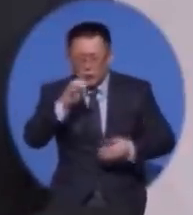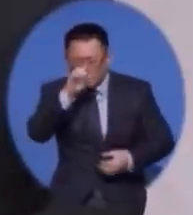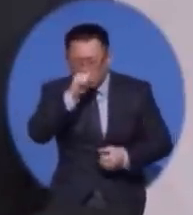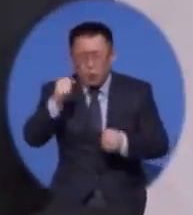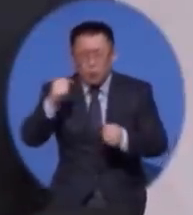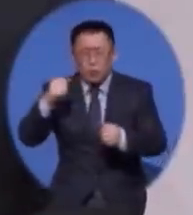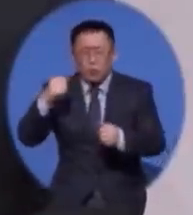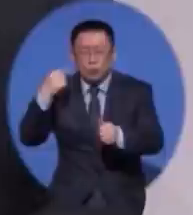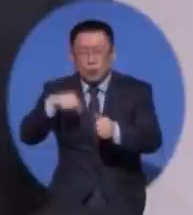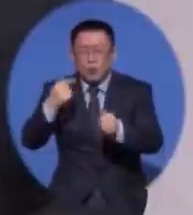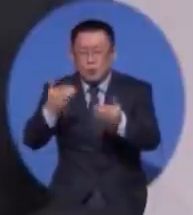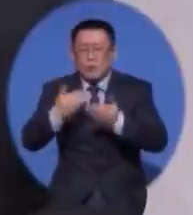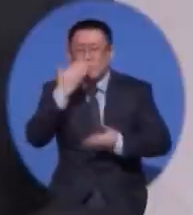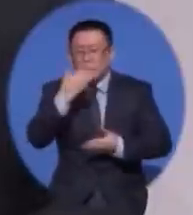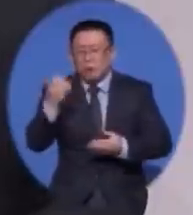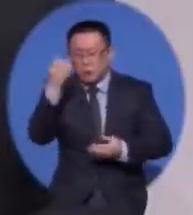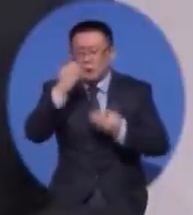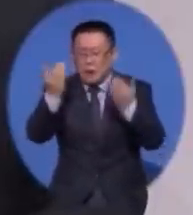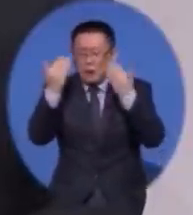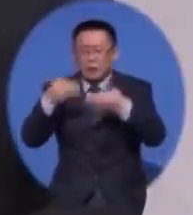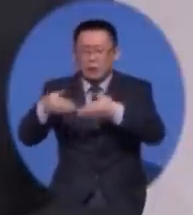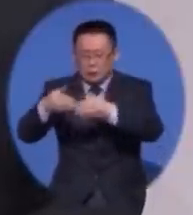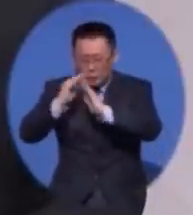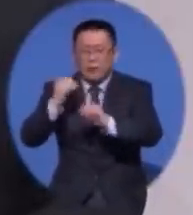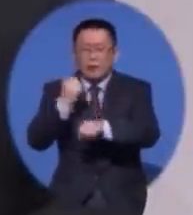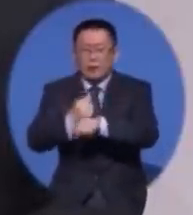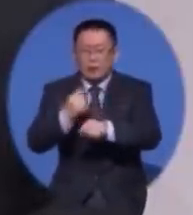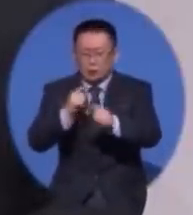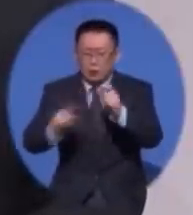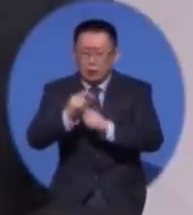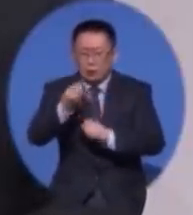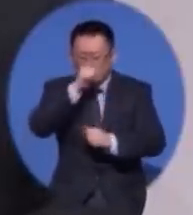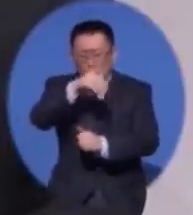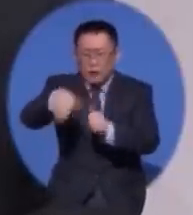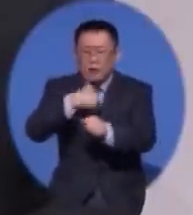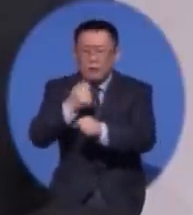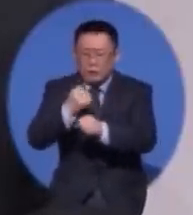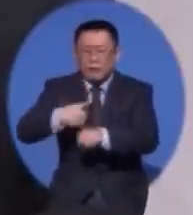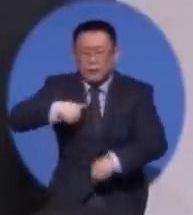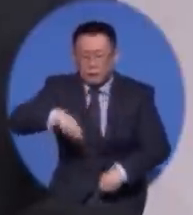있는 고등학교 신설해서 더 좋은 환경 만들어 나가도록 하겠습니다.